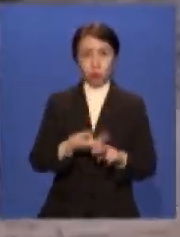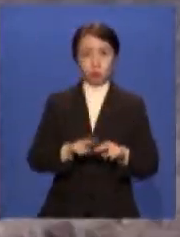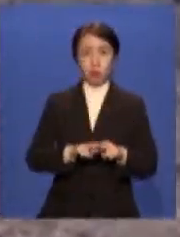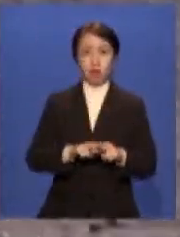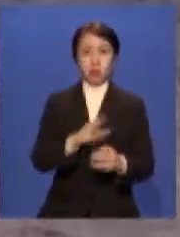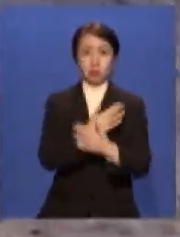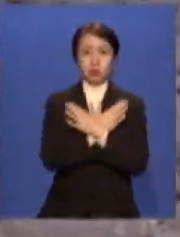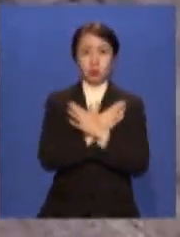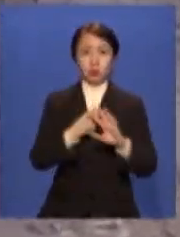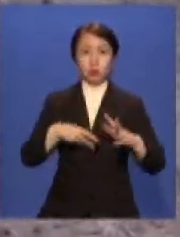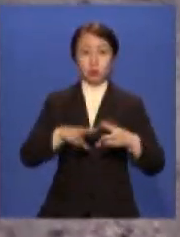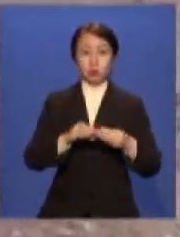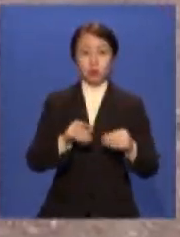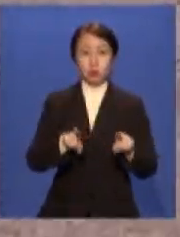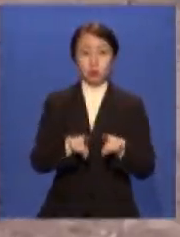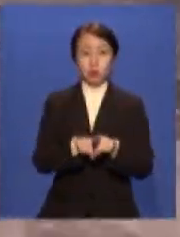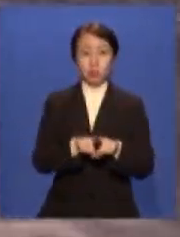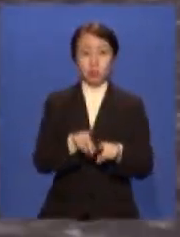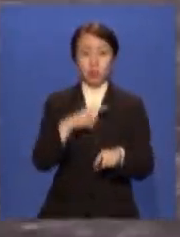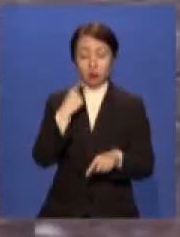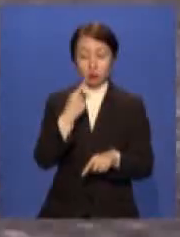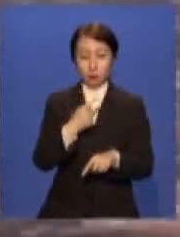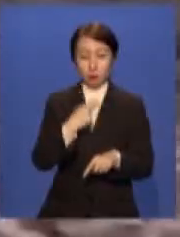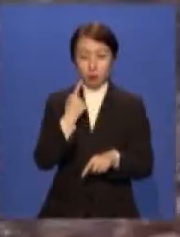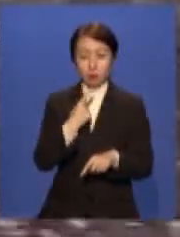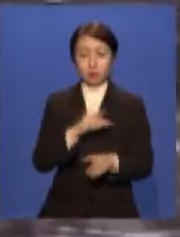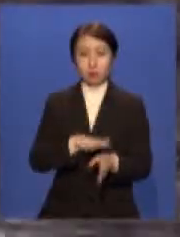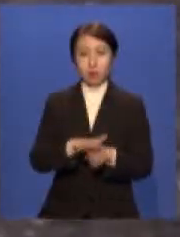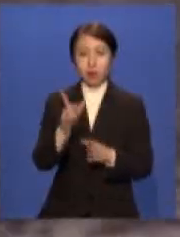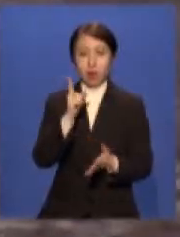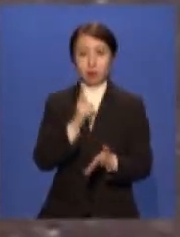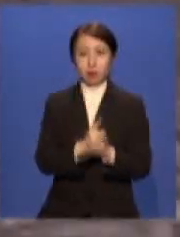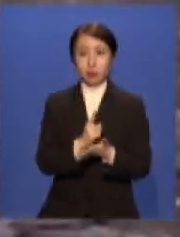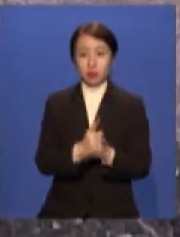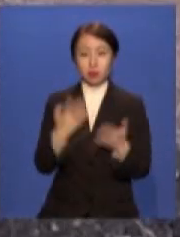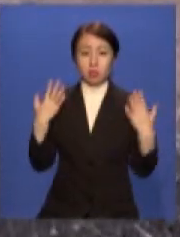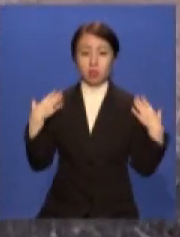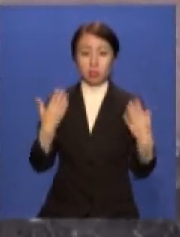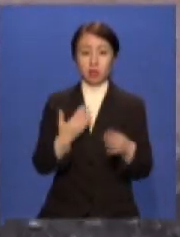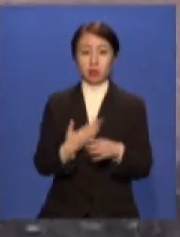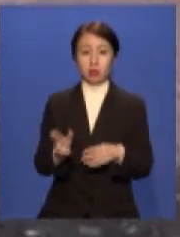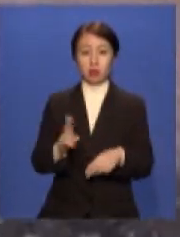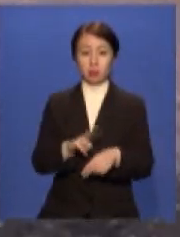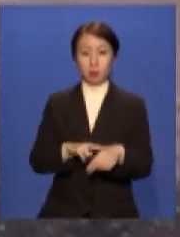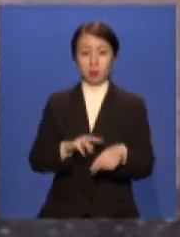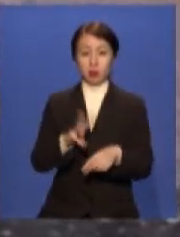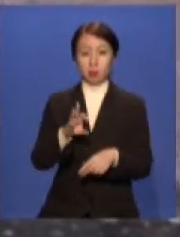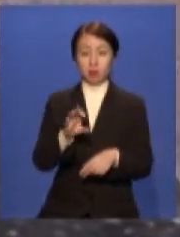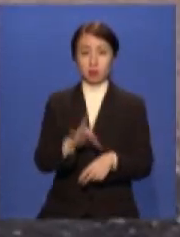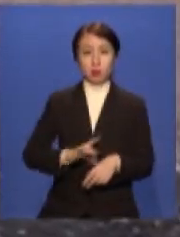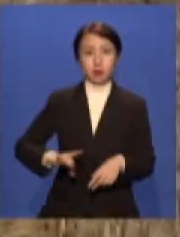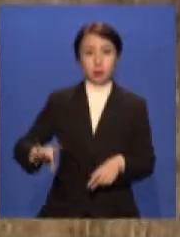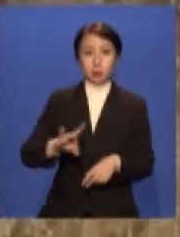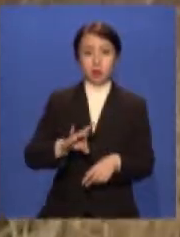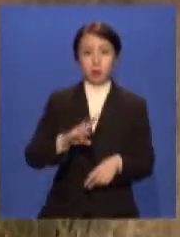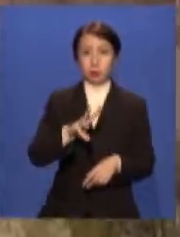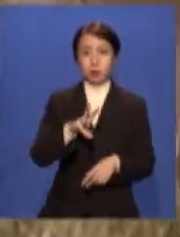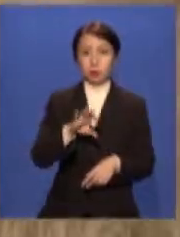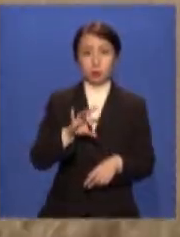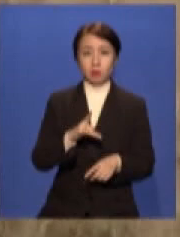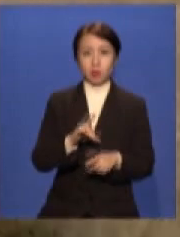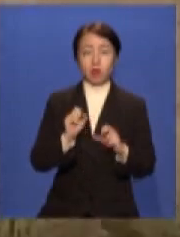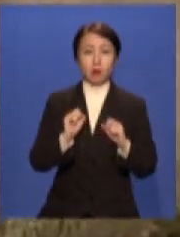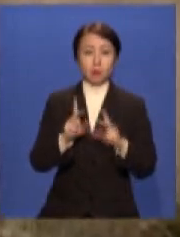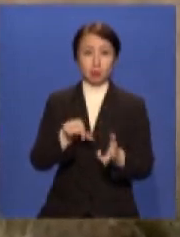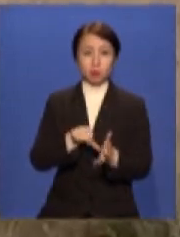повлекло смертельный исход также как отмечает исполняющий обязанности начальника Отдела полиции мамлютского ра и са Мустафин на